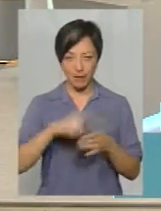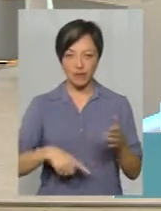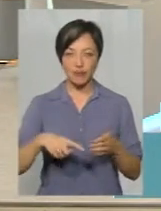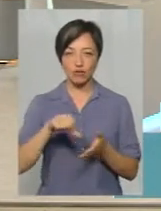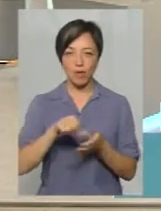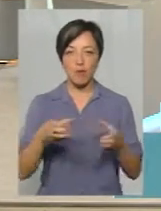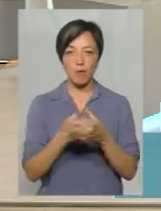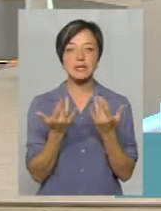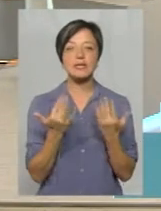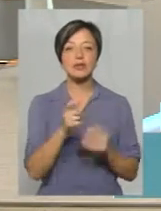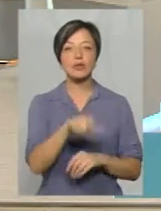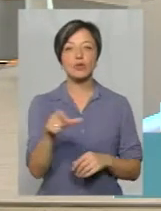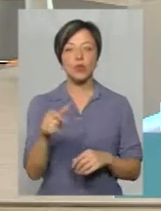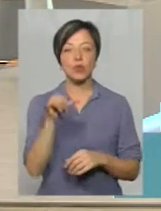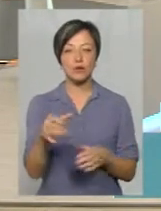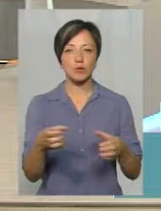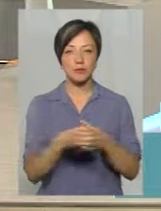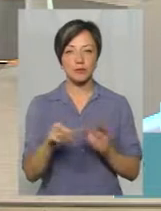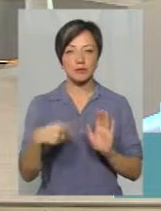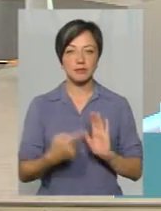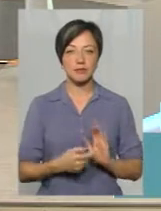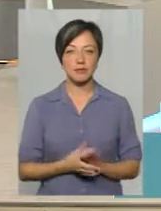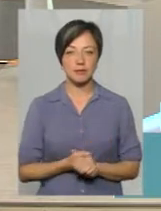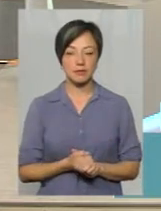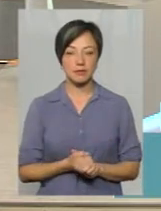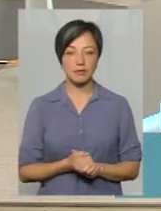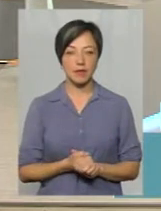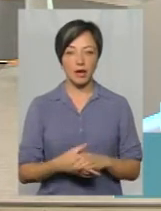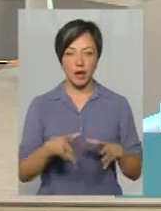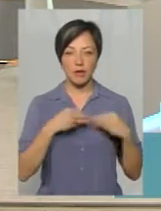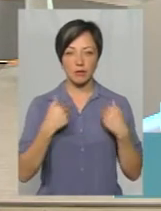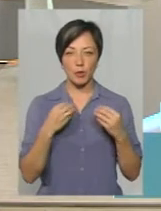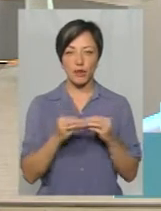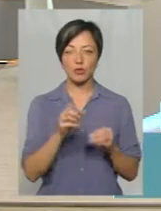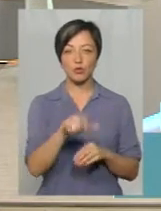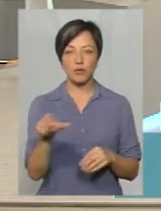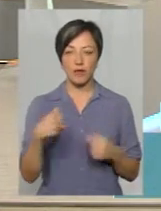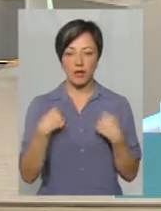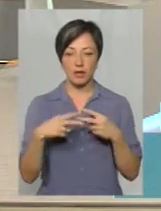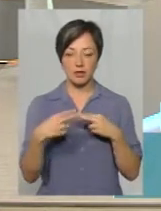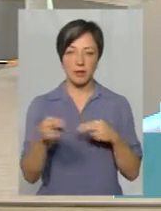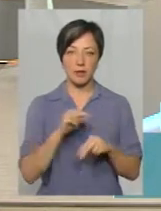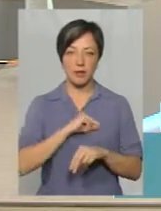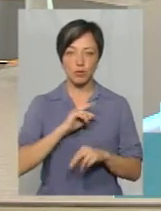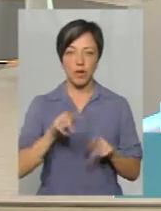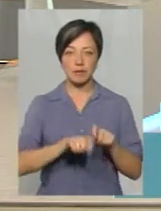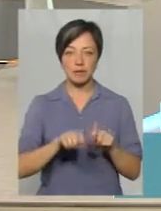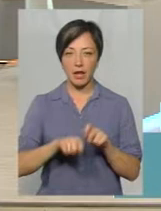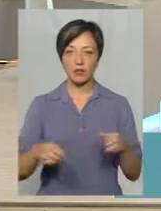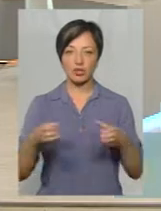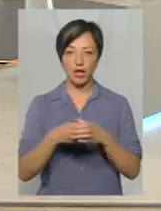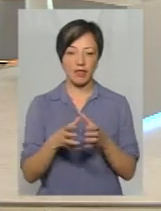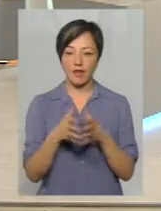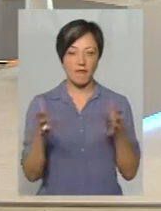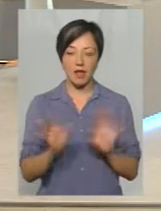команди? І скільки чоловік налічує ваша команда? Разом зі мною 10 чоловік, я так само працюю як інспектор, штат